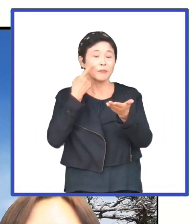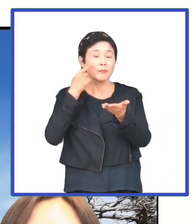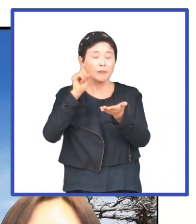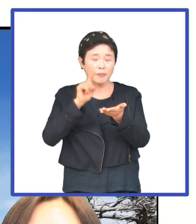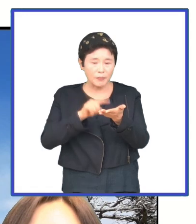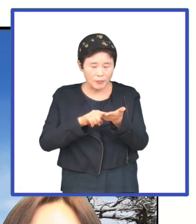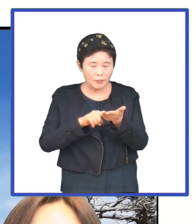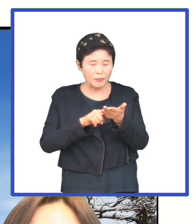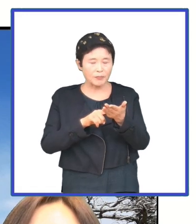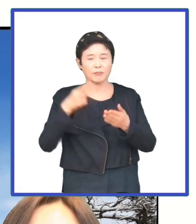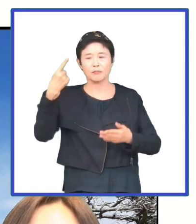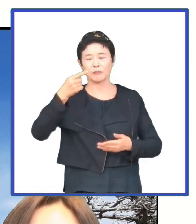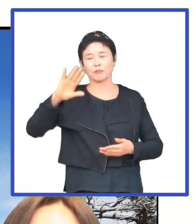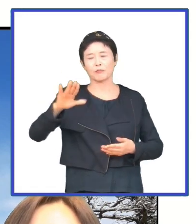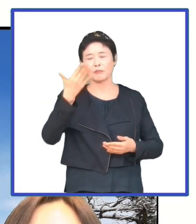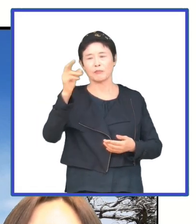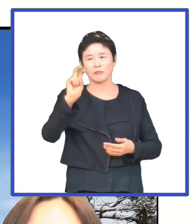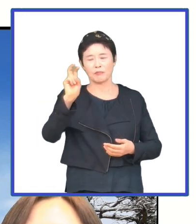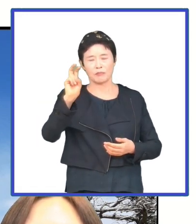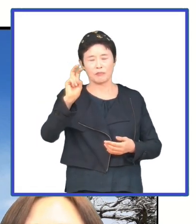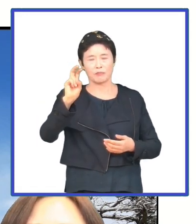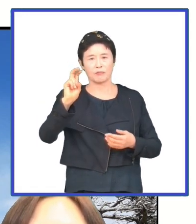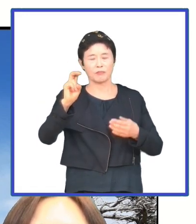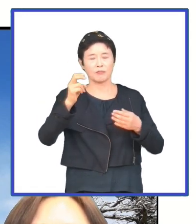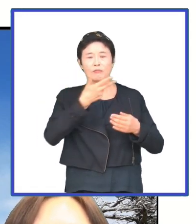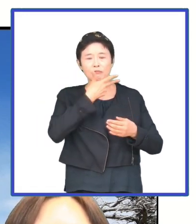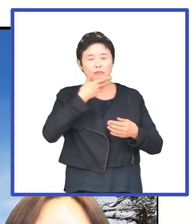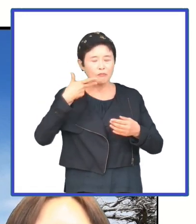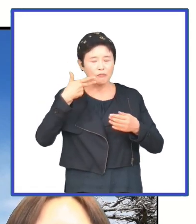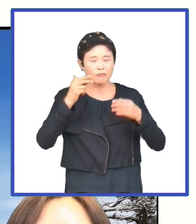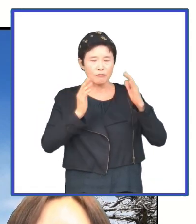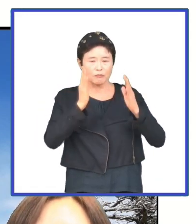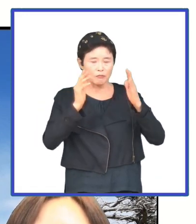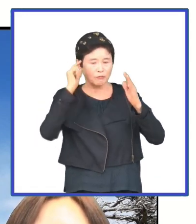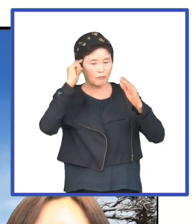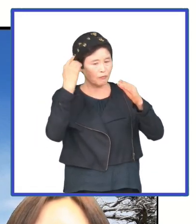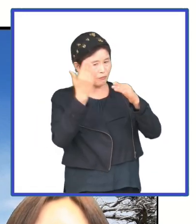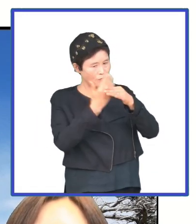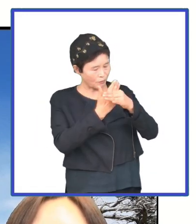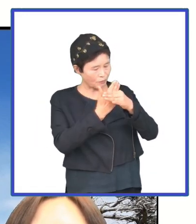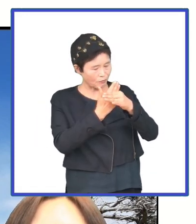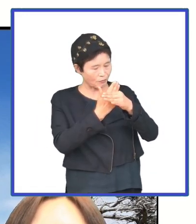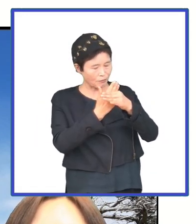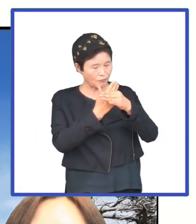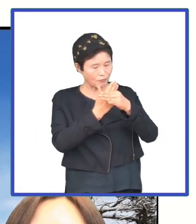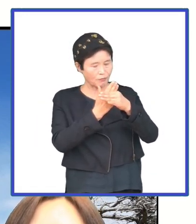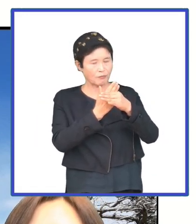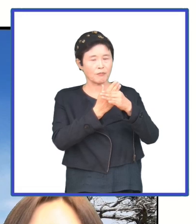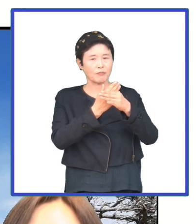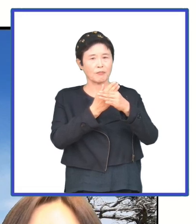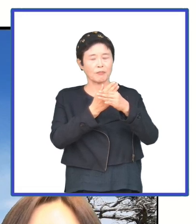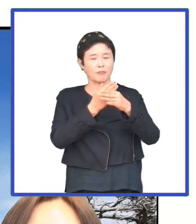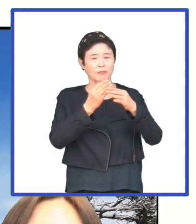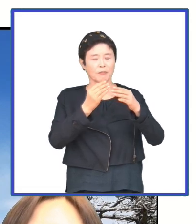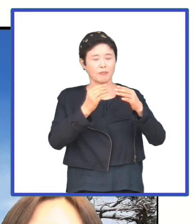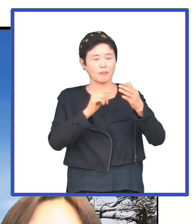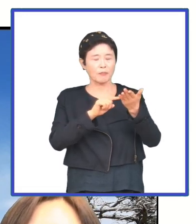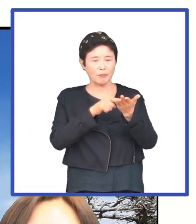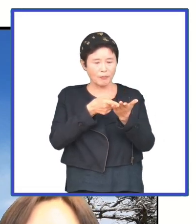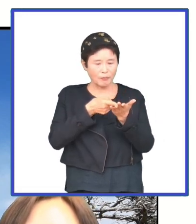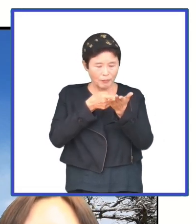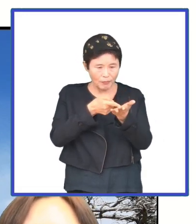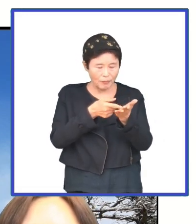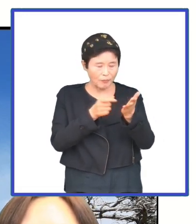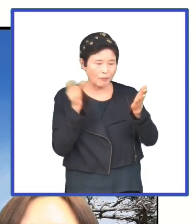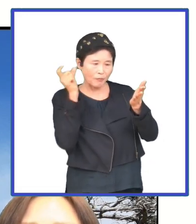발견되어 1920년 영국 식물학자 어니스트 윌슨 박사가 학계에 아비에스